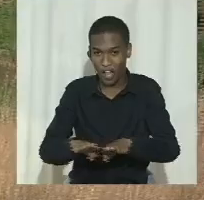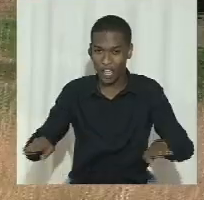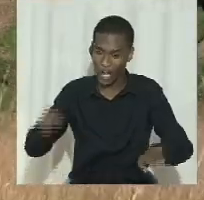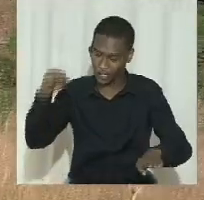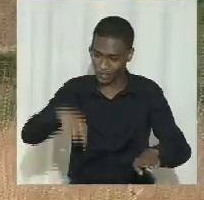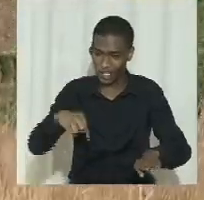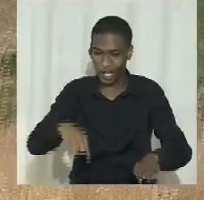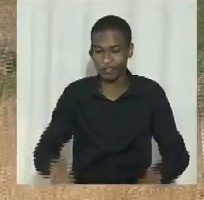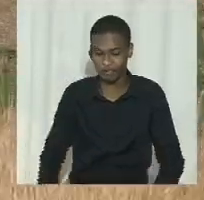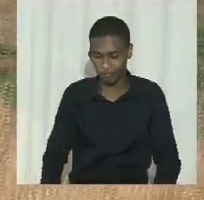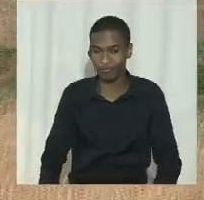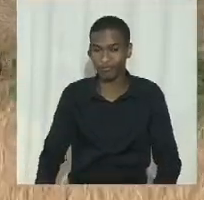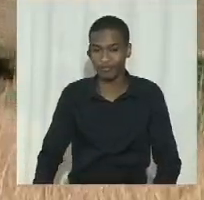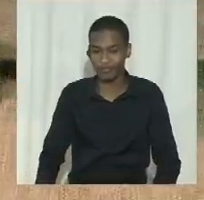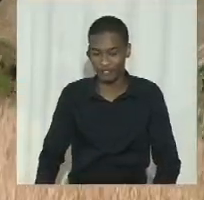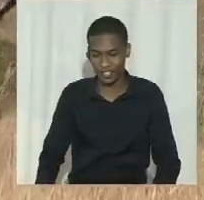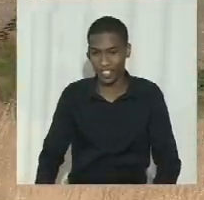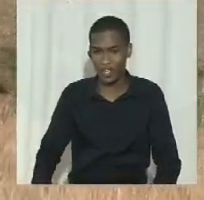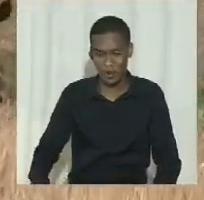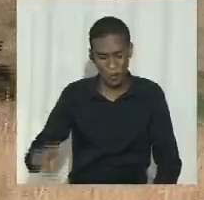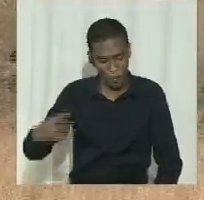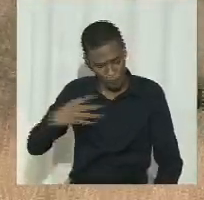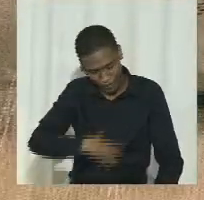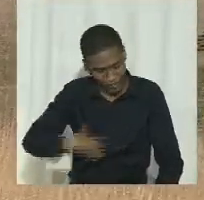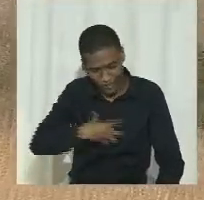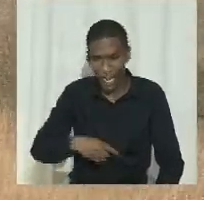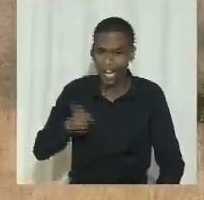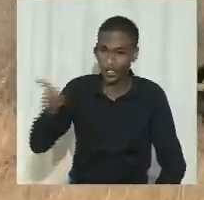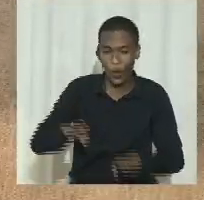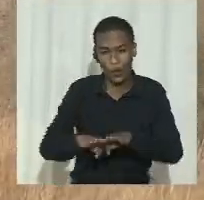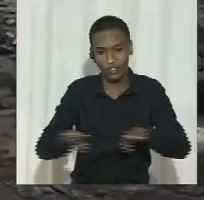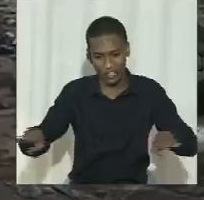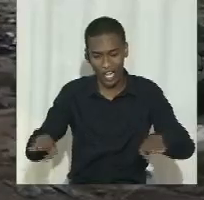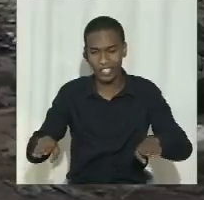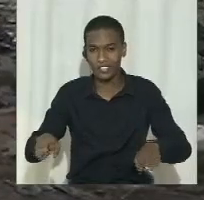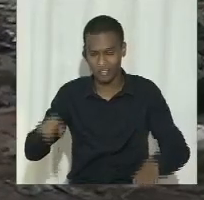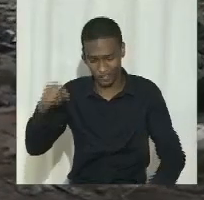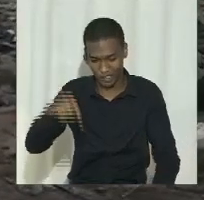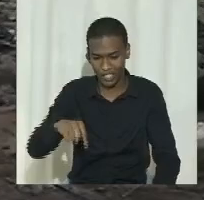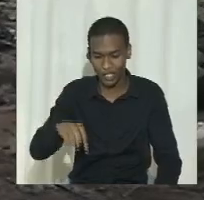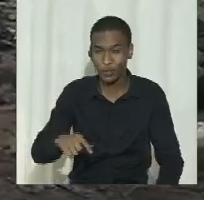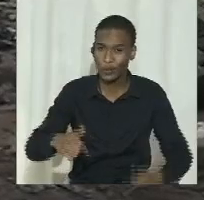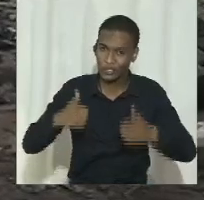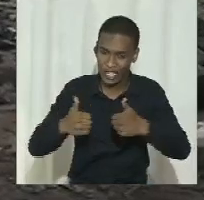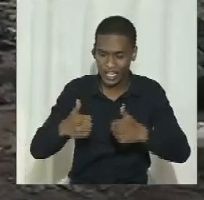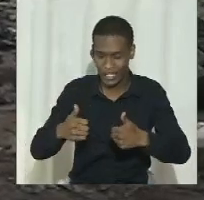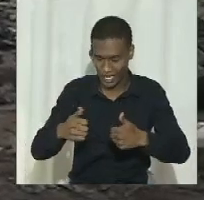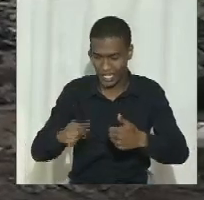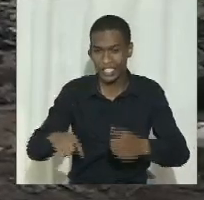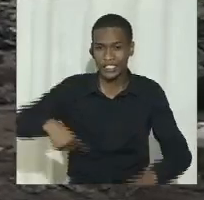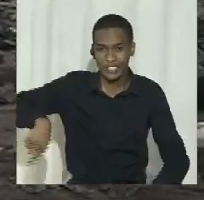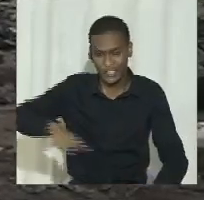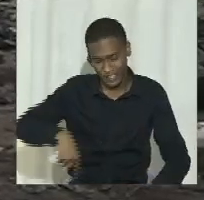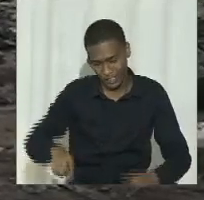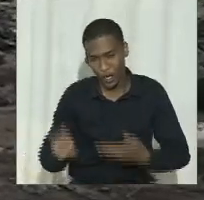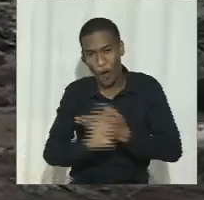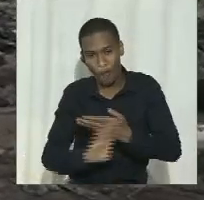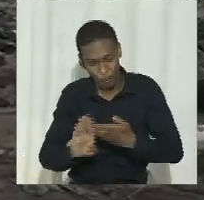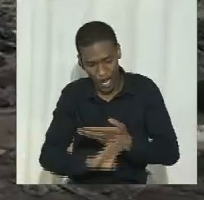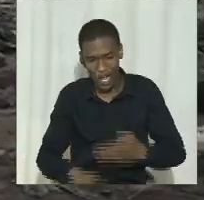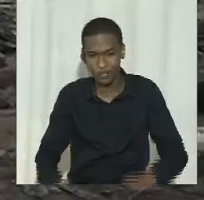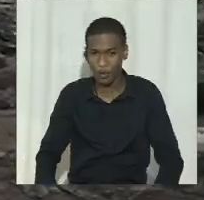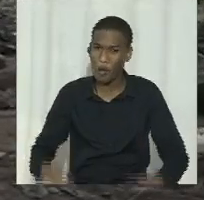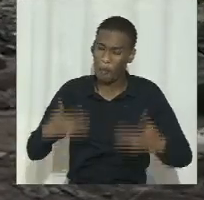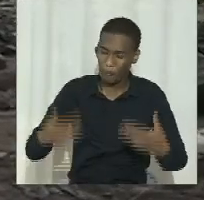zanak'olombelona. Mijaly ny tany efa mpamandefa famantarana izay tsy azontsika atao tsirambina intsony. Betsaka ny plastika